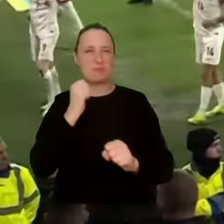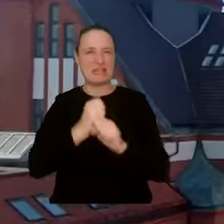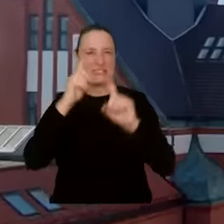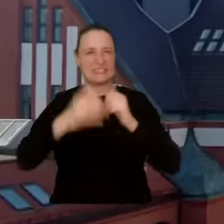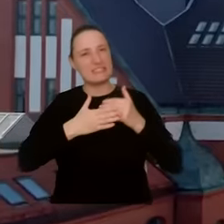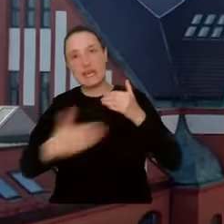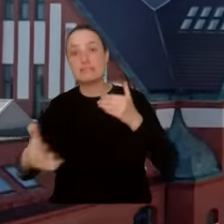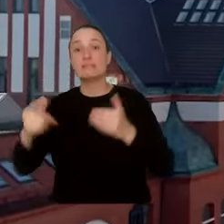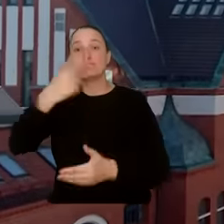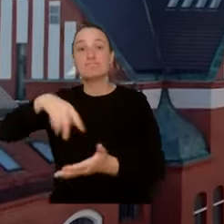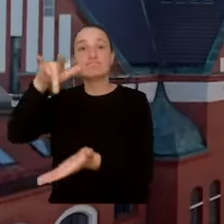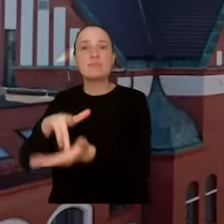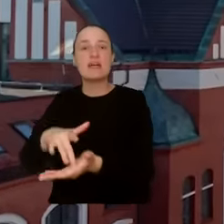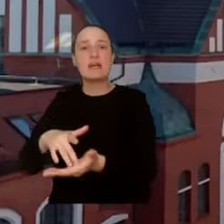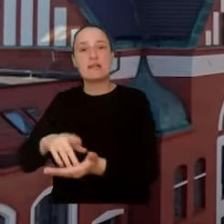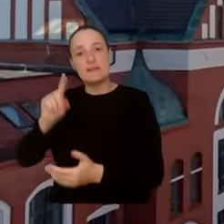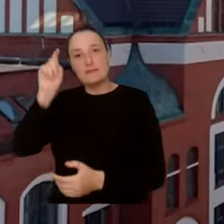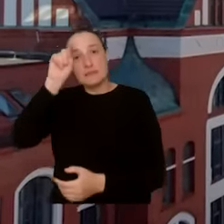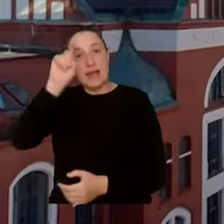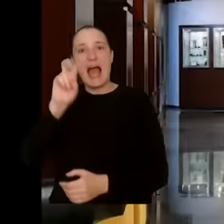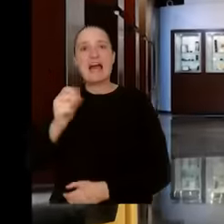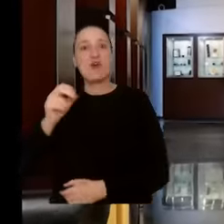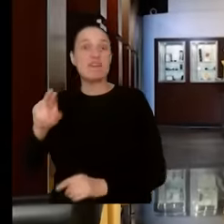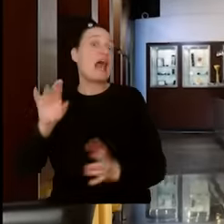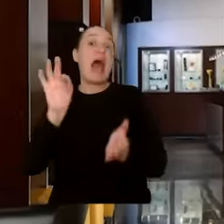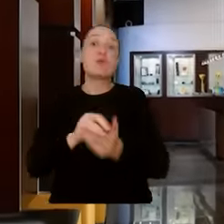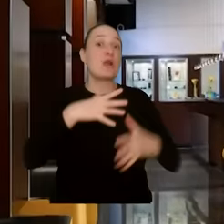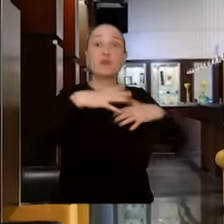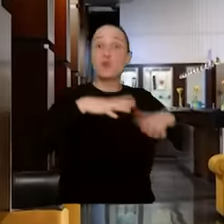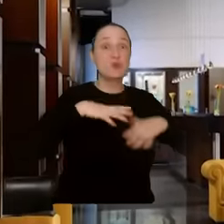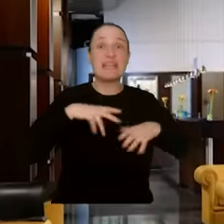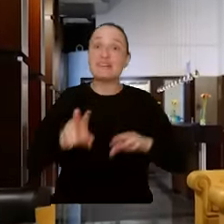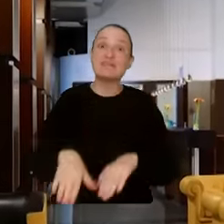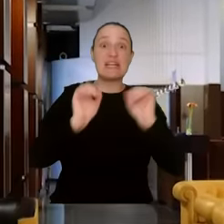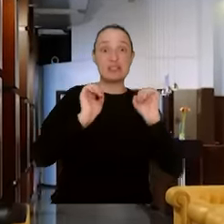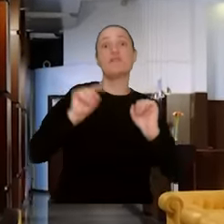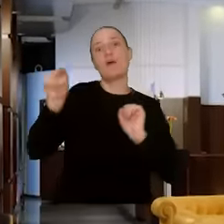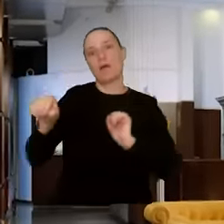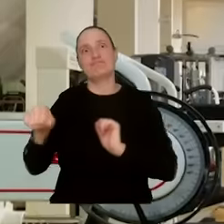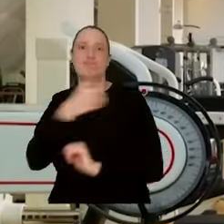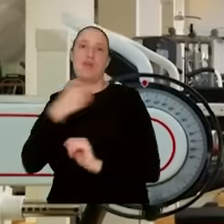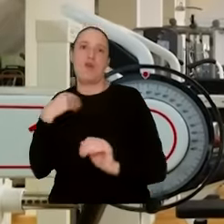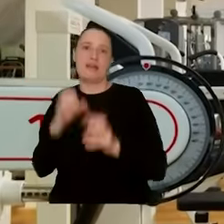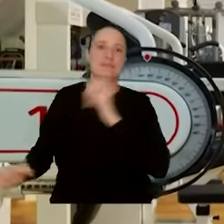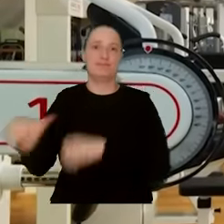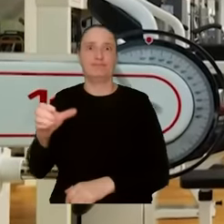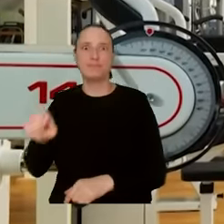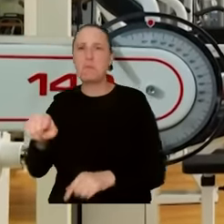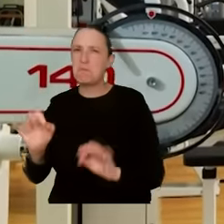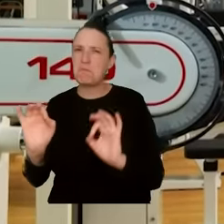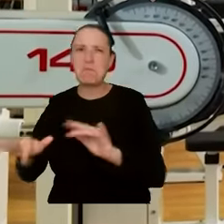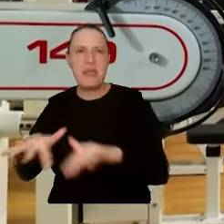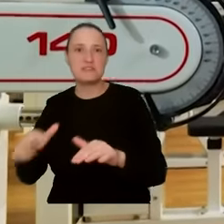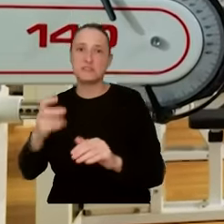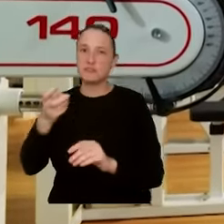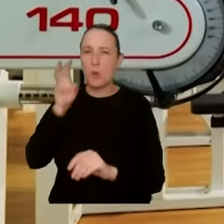będzie Hanower, z którego w ostatniej chwili zrezygnowała reprezentacja Gruzji. Biało-czerwonym niczego nie zabraknie. Obiekt jest ekskluzywny, wokół